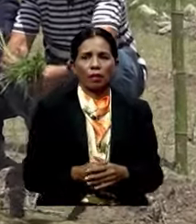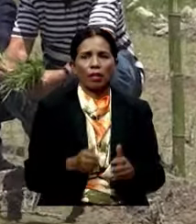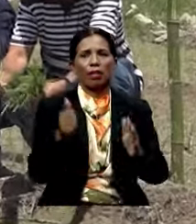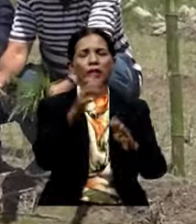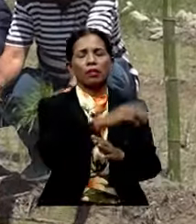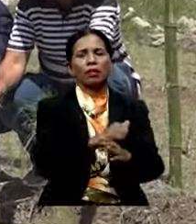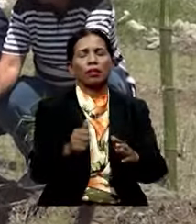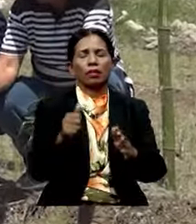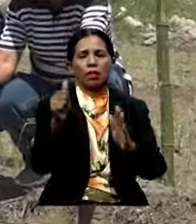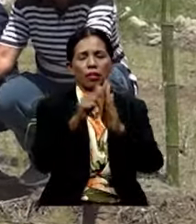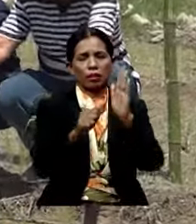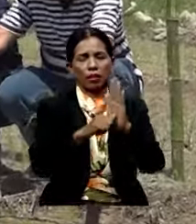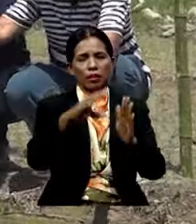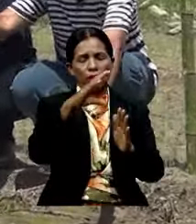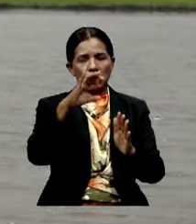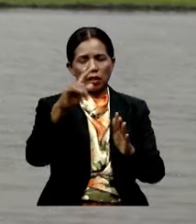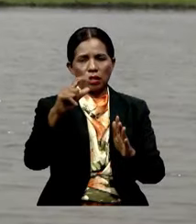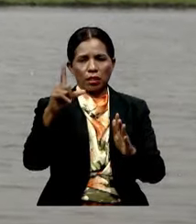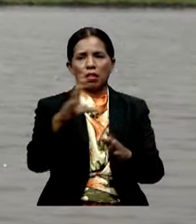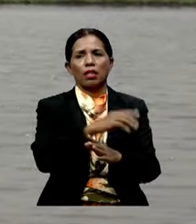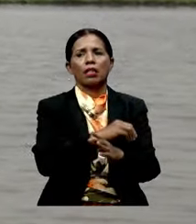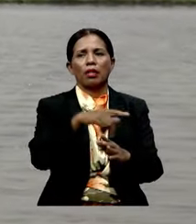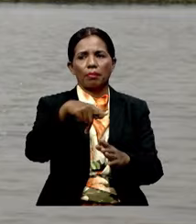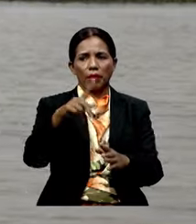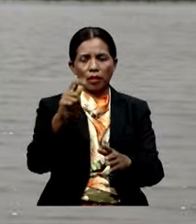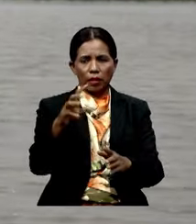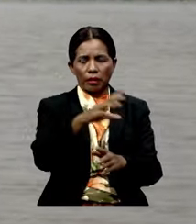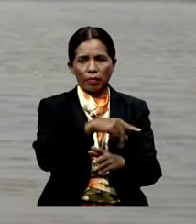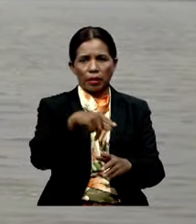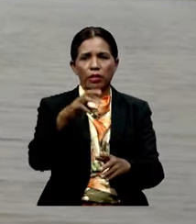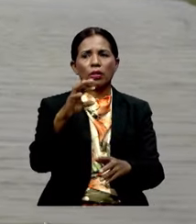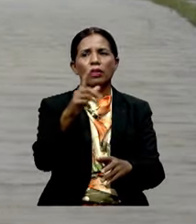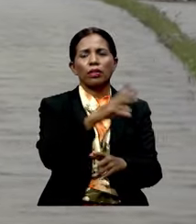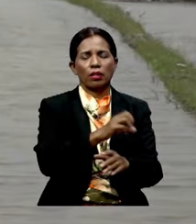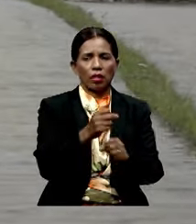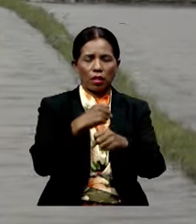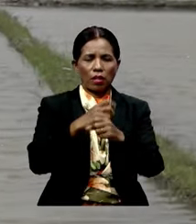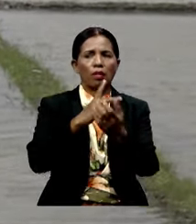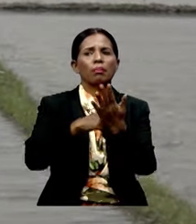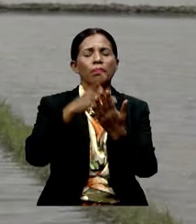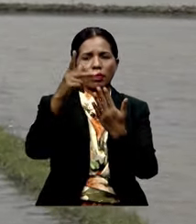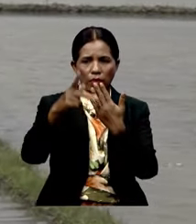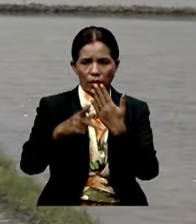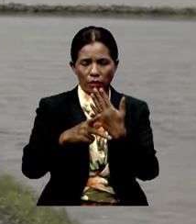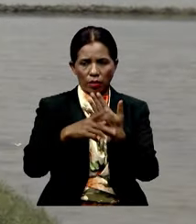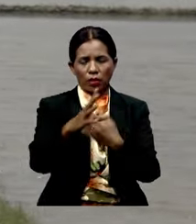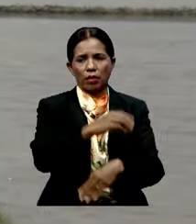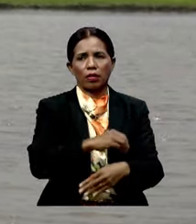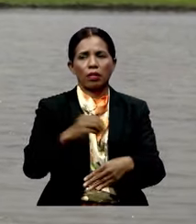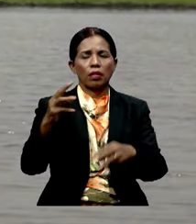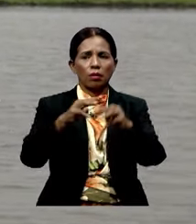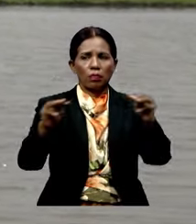hamutuko kading Indonesia lihusi kading Manggarai Barat no PT Petrosida Gresik selansa mos programa demo